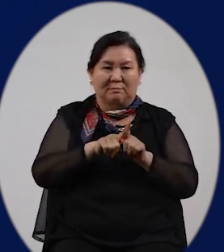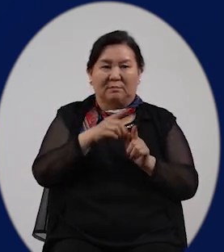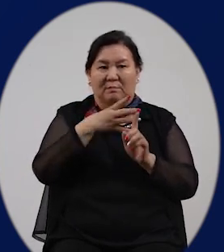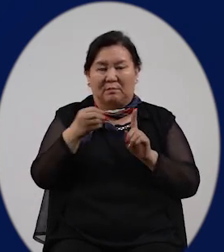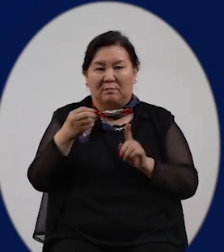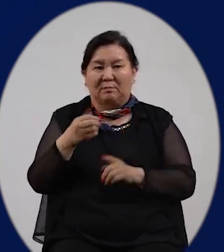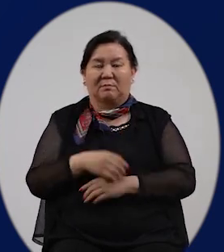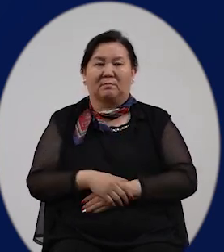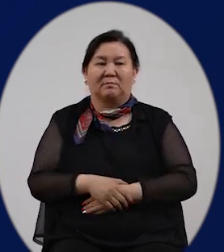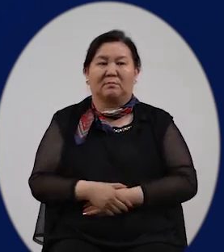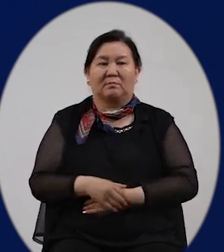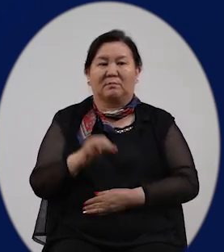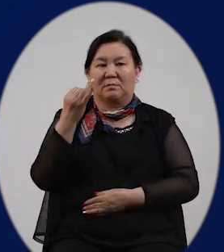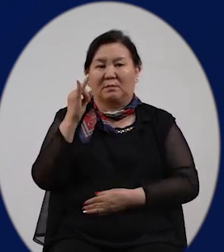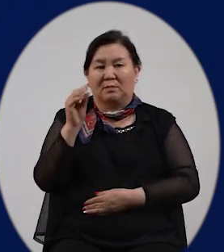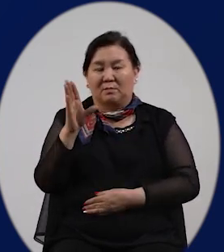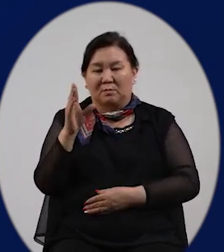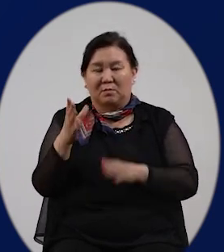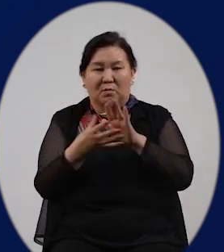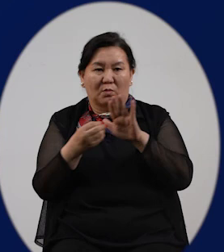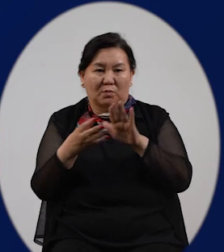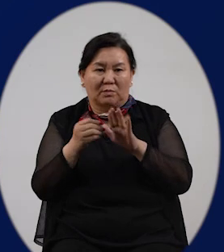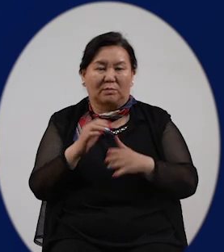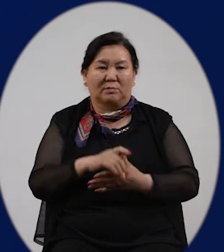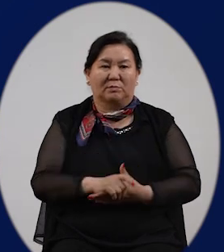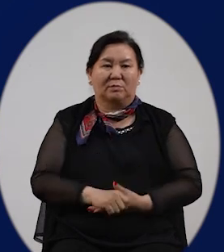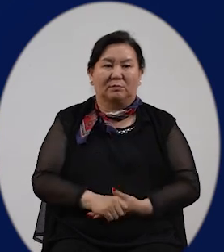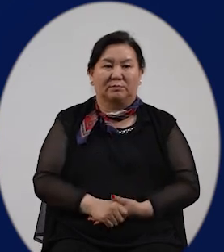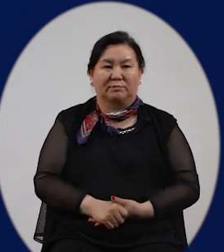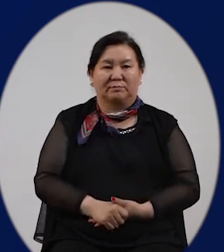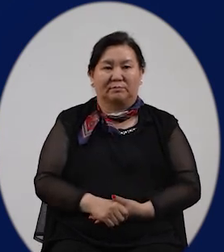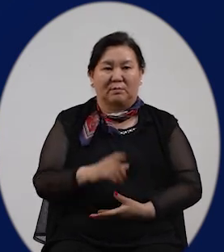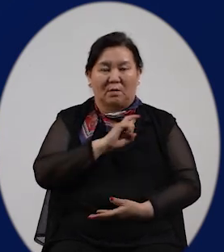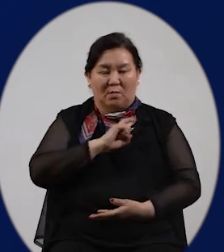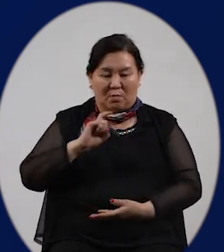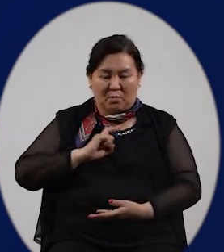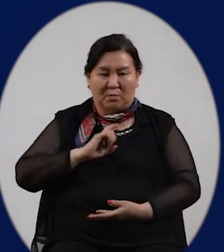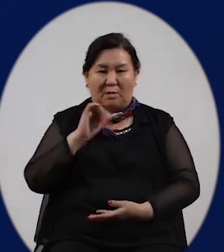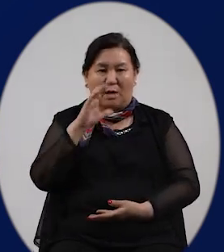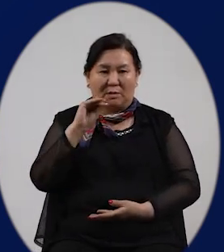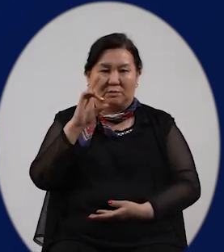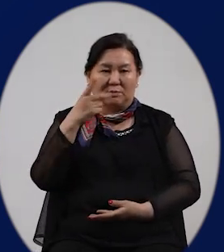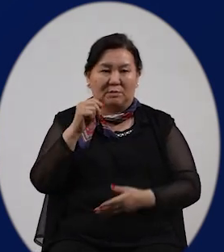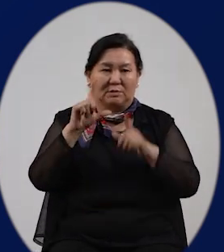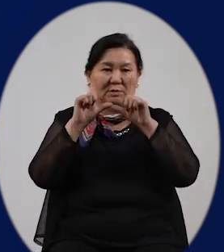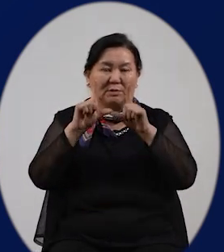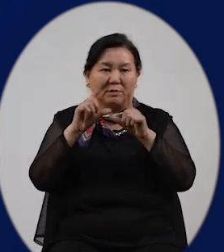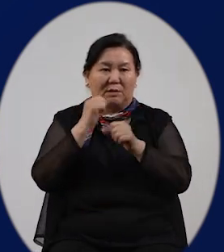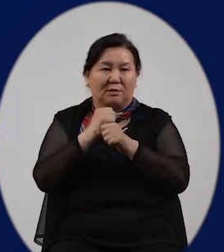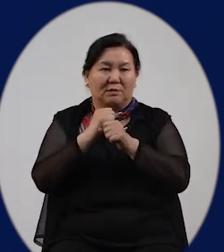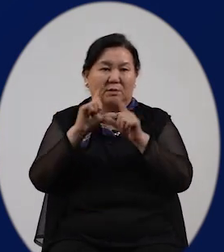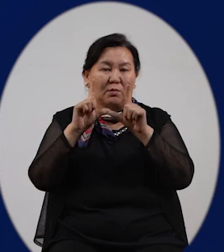2. Эргэний цахим үнэмлэхийн дугаар, хувь хүн аж ахуйн нэгжийн улсын бүртгэлийн гэрчилгээний